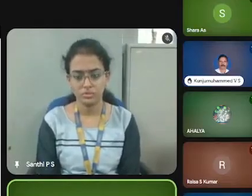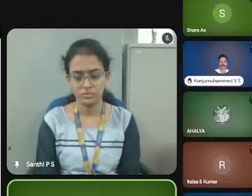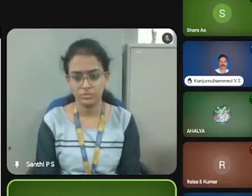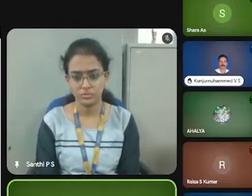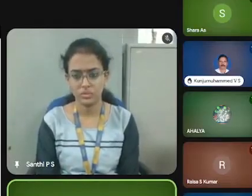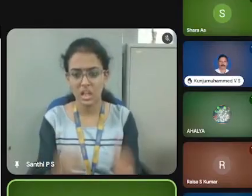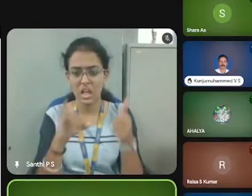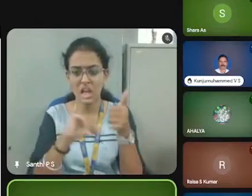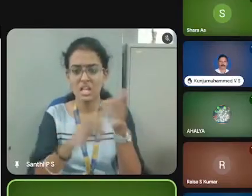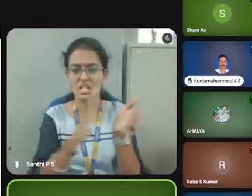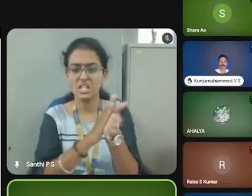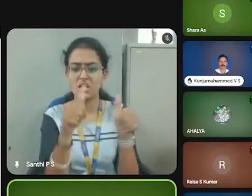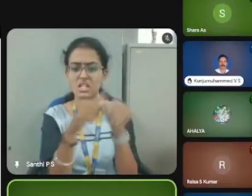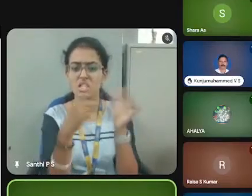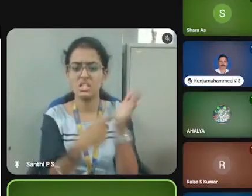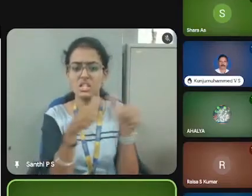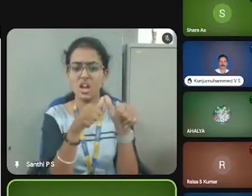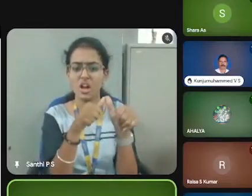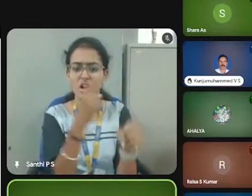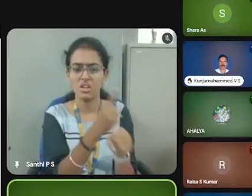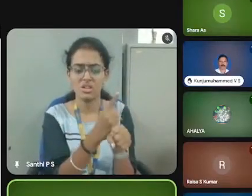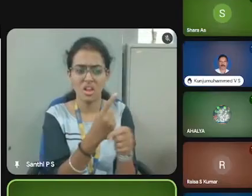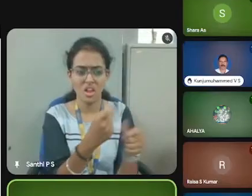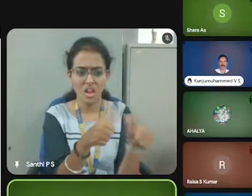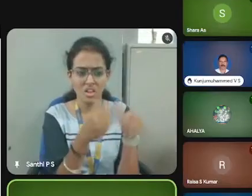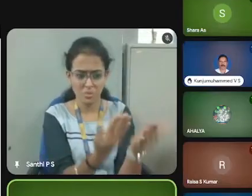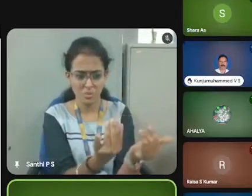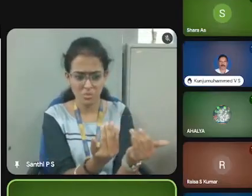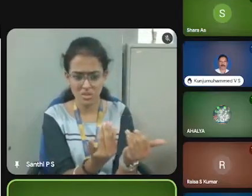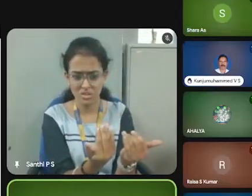ഷാര മാം ആണെങ്കിലും ഒന്ന് ആൻസർ ചെയ്യാൻ സാധിക്കുമോ?